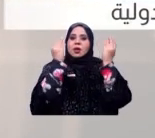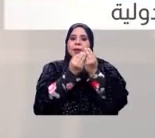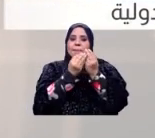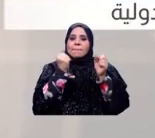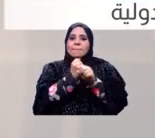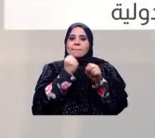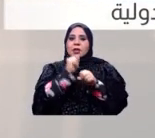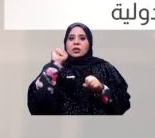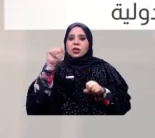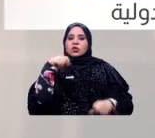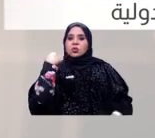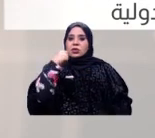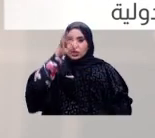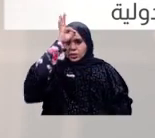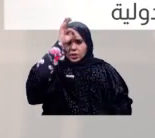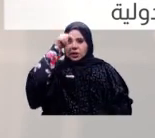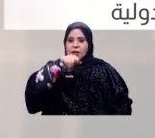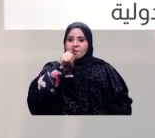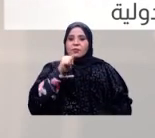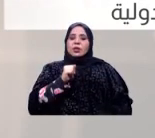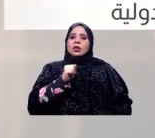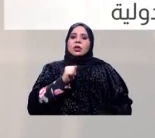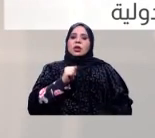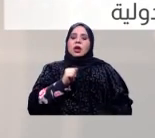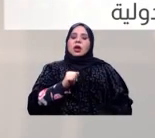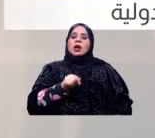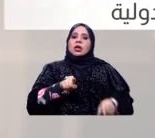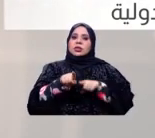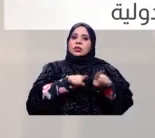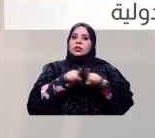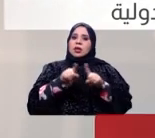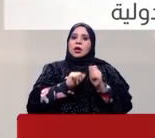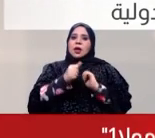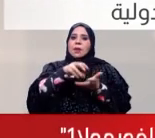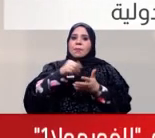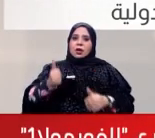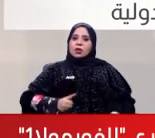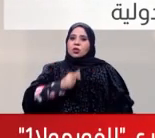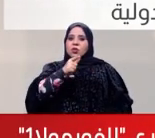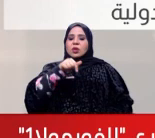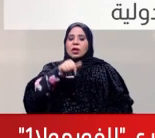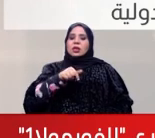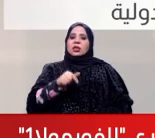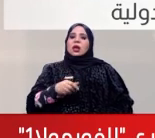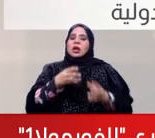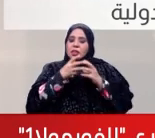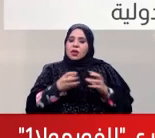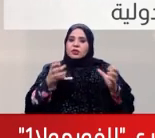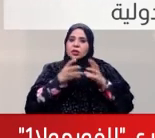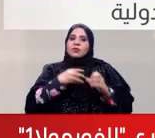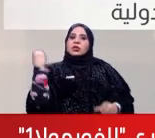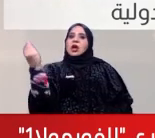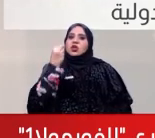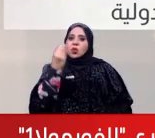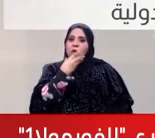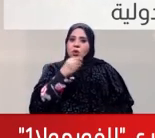التابعة لوزارة الداخلية في حلبة البحرين الدولية، لو تضعنا في صورة الأجواء لديك مع انطلاق سباق جائزة